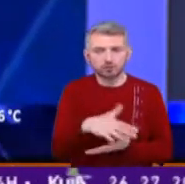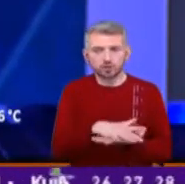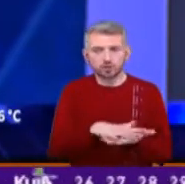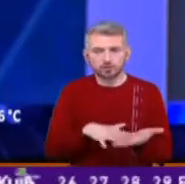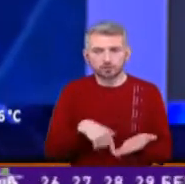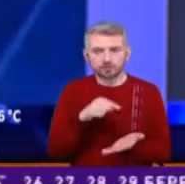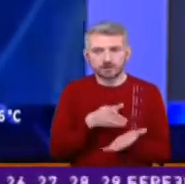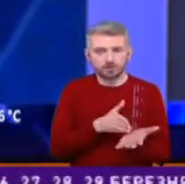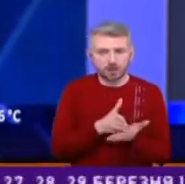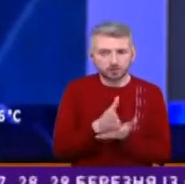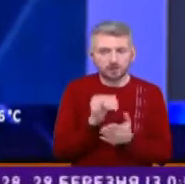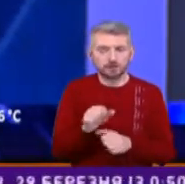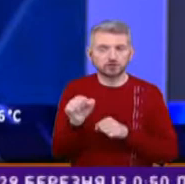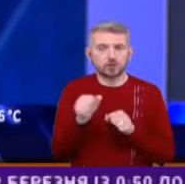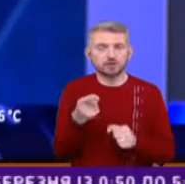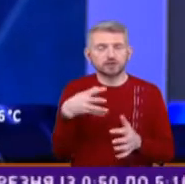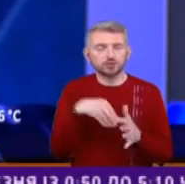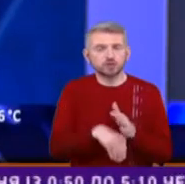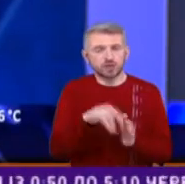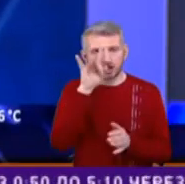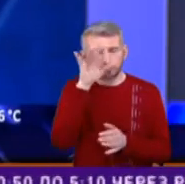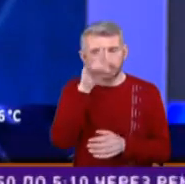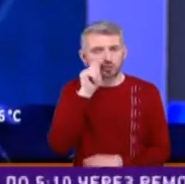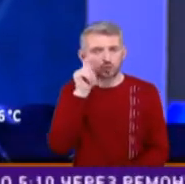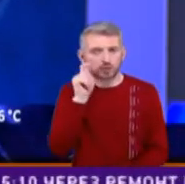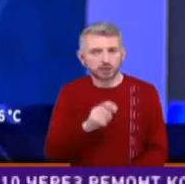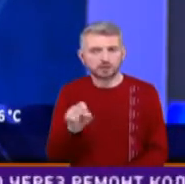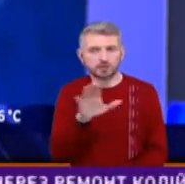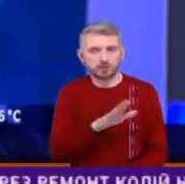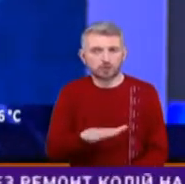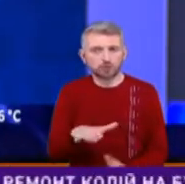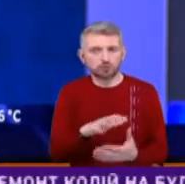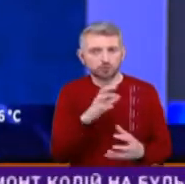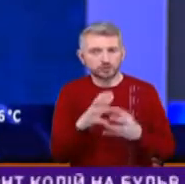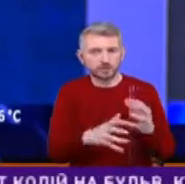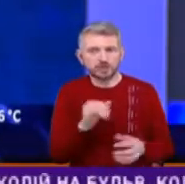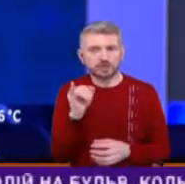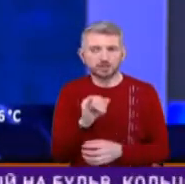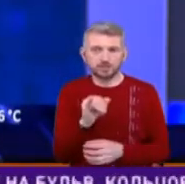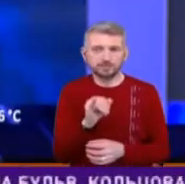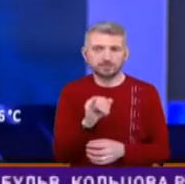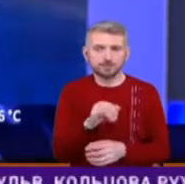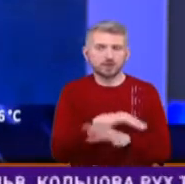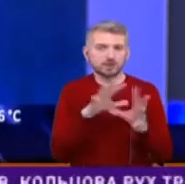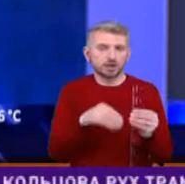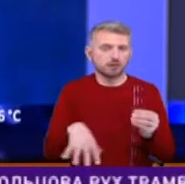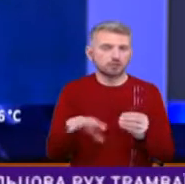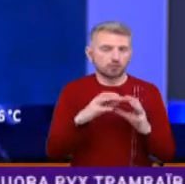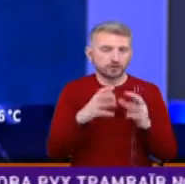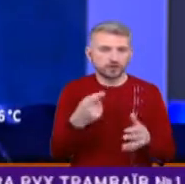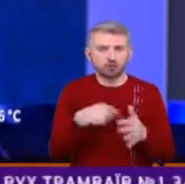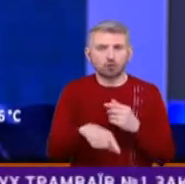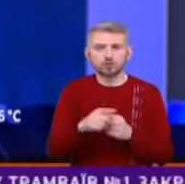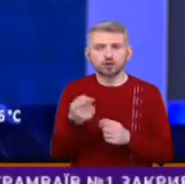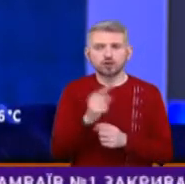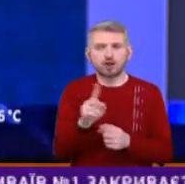продовжувати цей вектор і відстоювати, в тому числі, репутацію України в європейському світі і взагалі у всьому світі, тому що